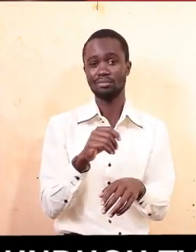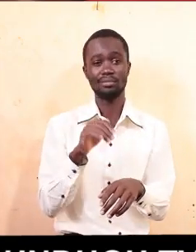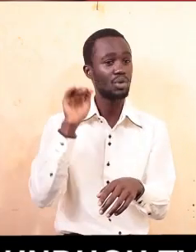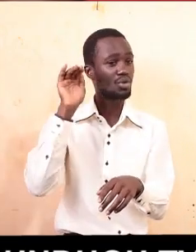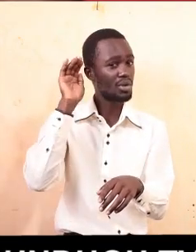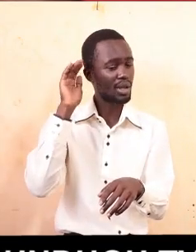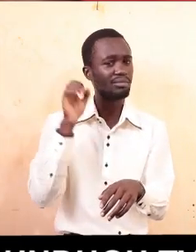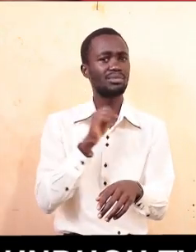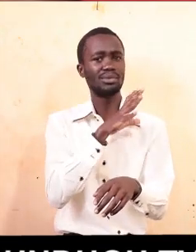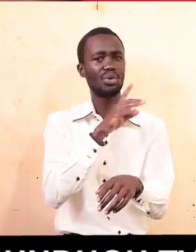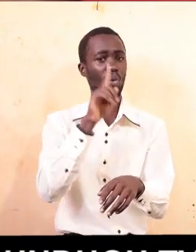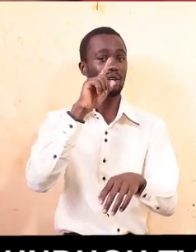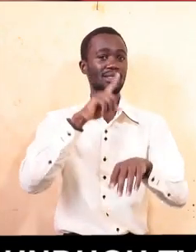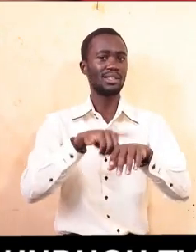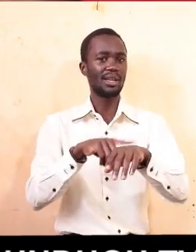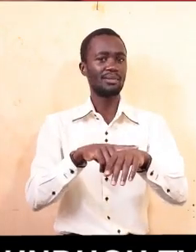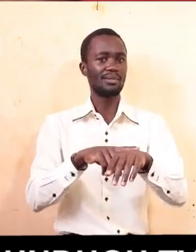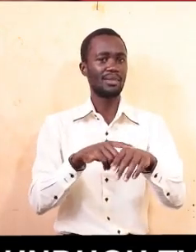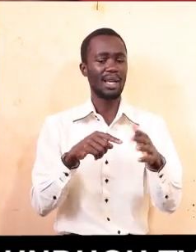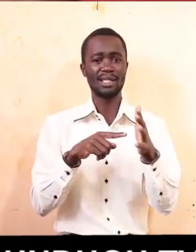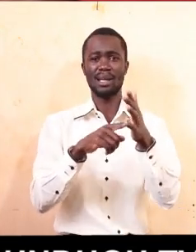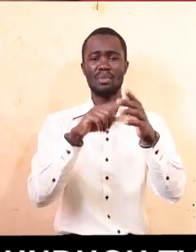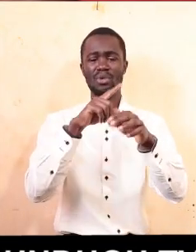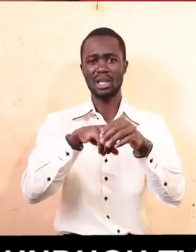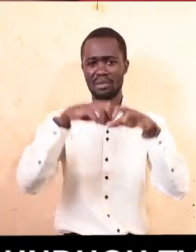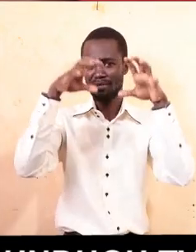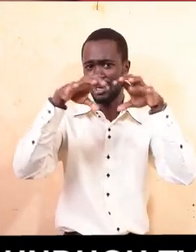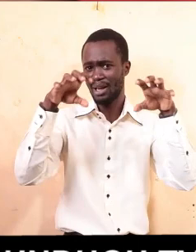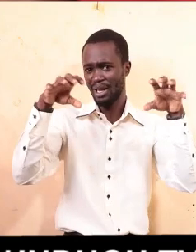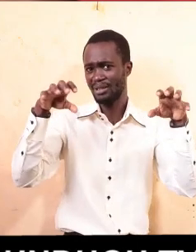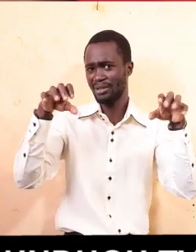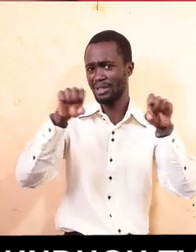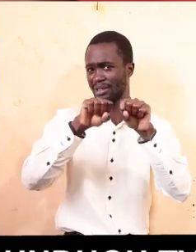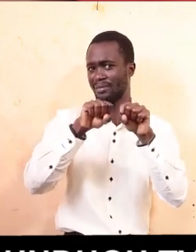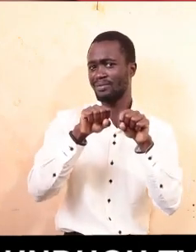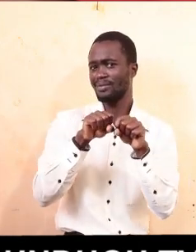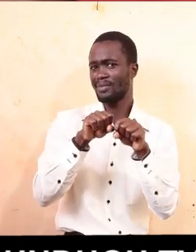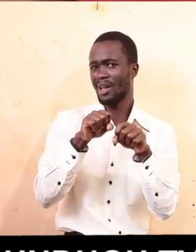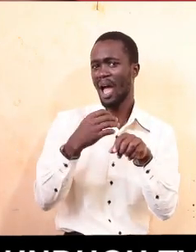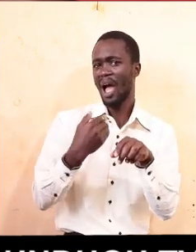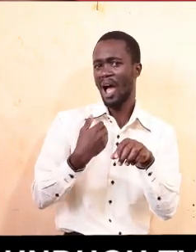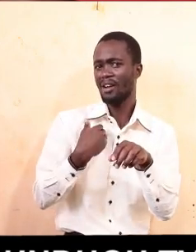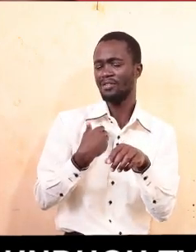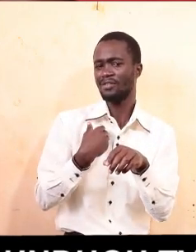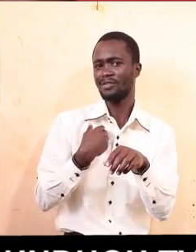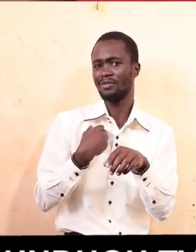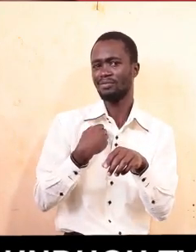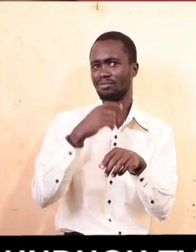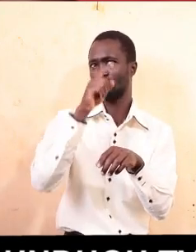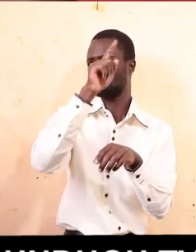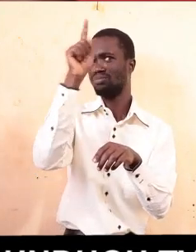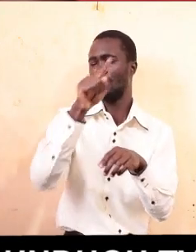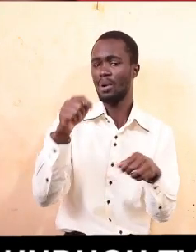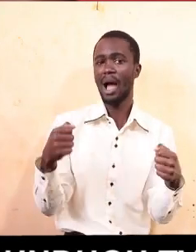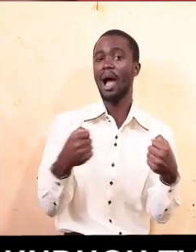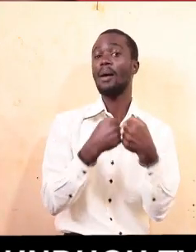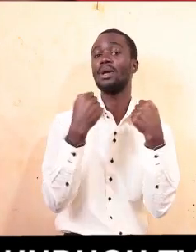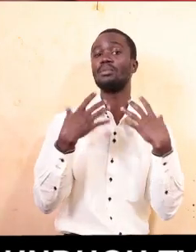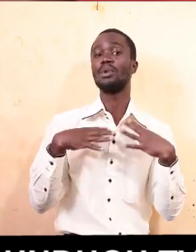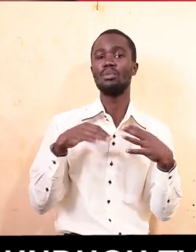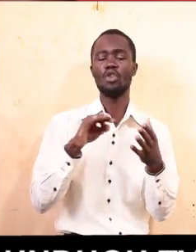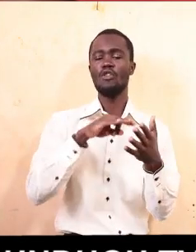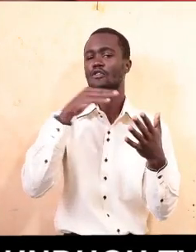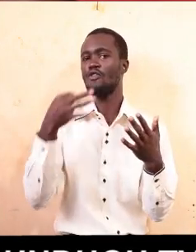kama wakati wa msimu wa mvua iliyopita, kuna siku moja radi ilipika, watu wengine